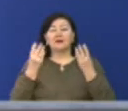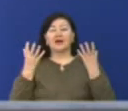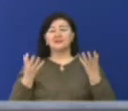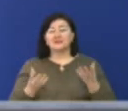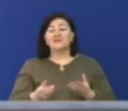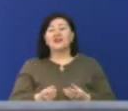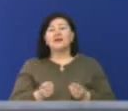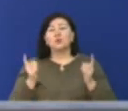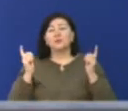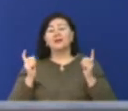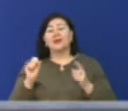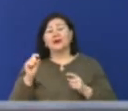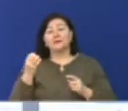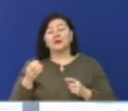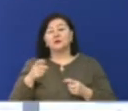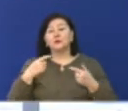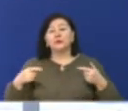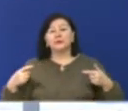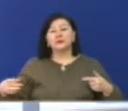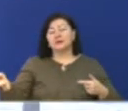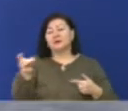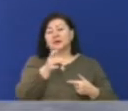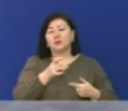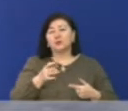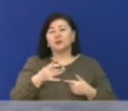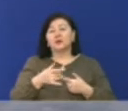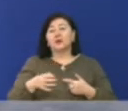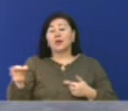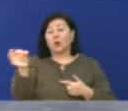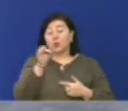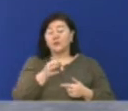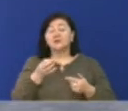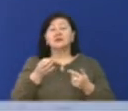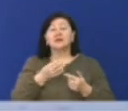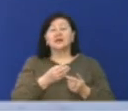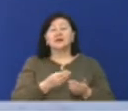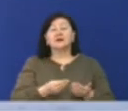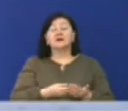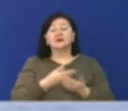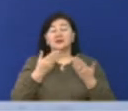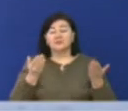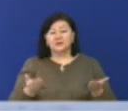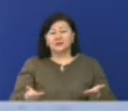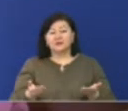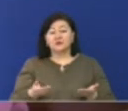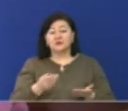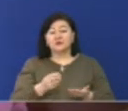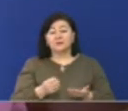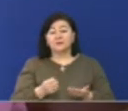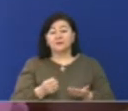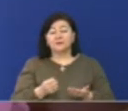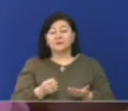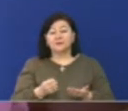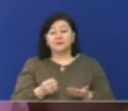страны выразили желание оказать поддержку благоустройству семьи. В связи с этим на сегодня уже разработан и утвержден план работ.